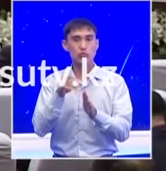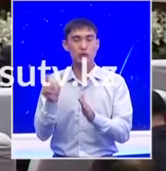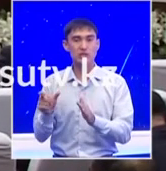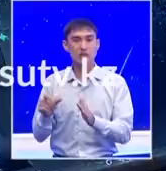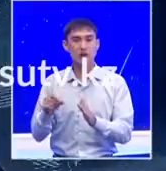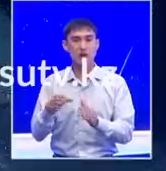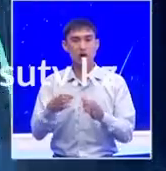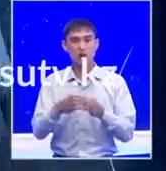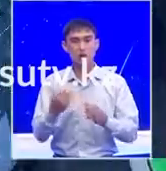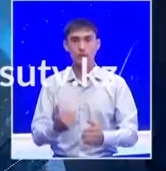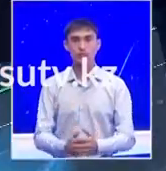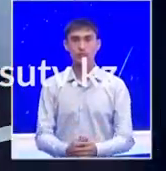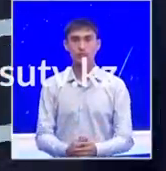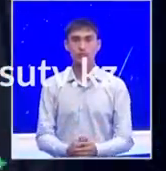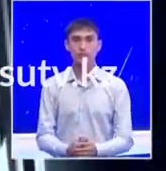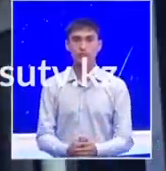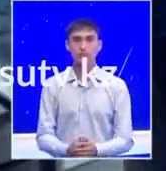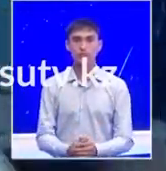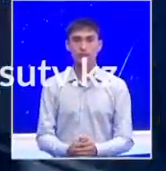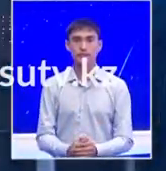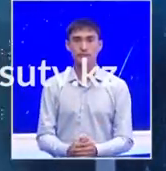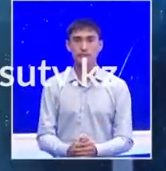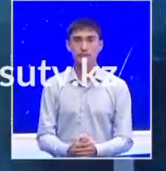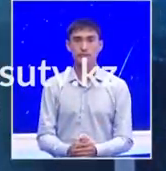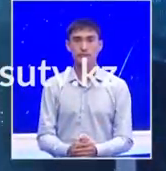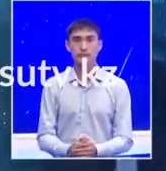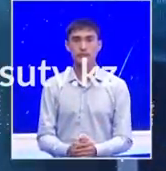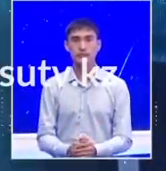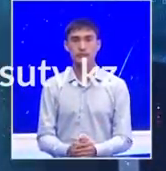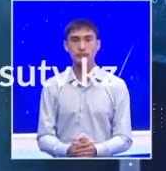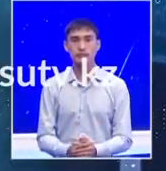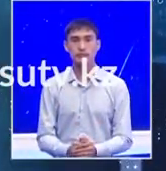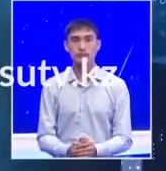корпуса. Евгения Присяжная, Жасулан Чингинжинов, телеканал ЖТСУ.